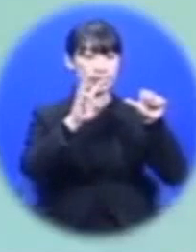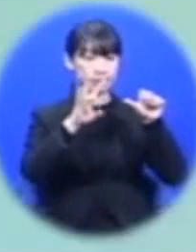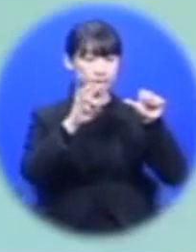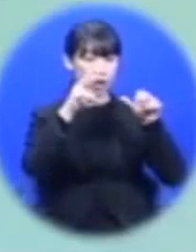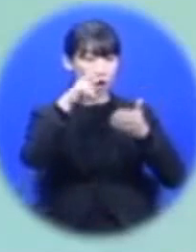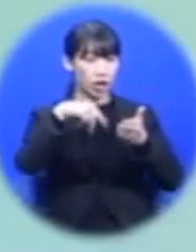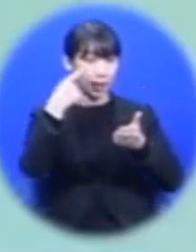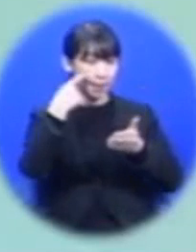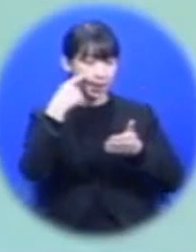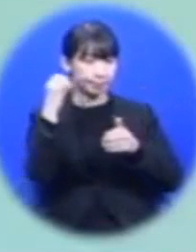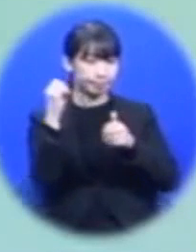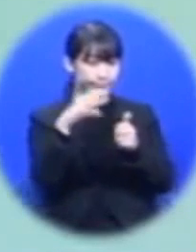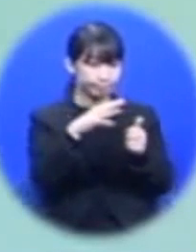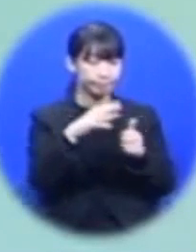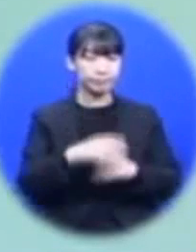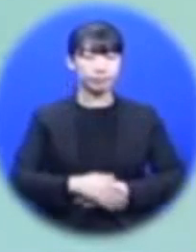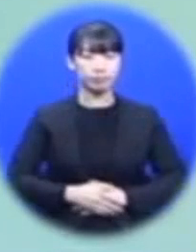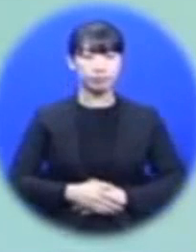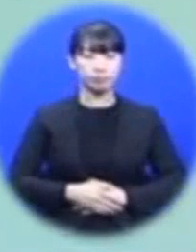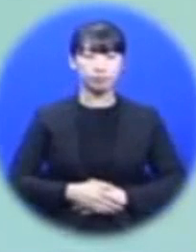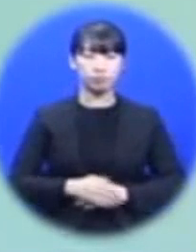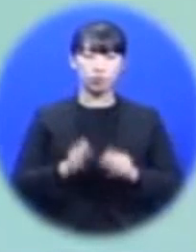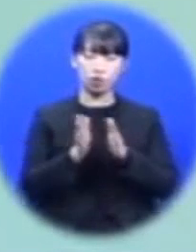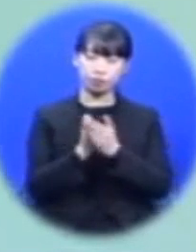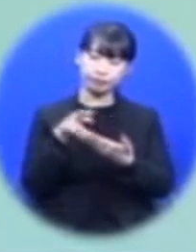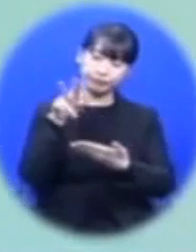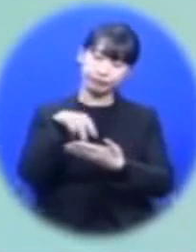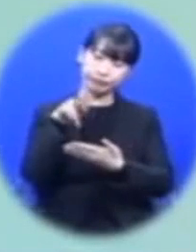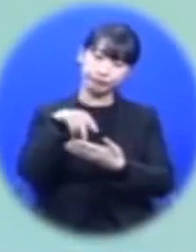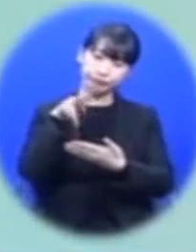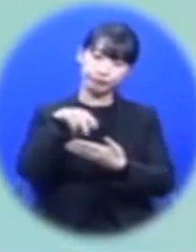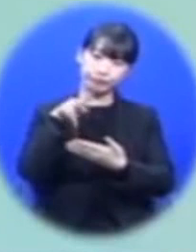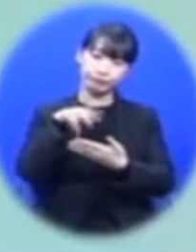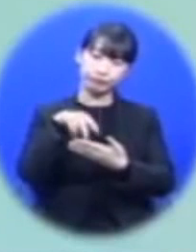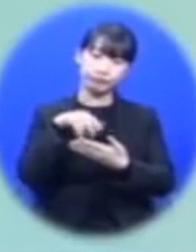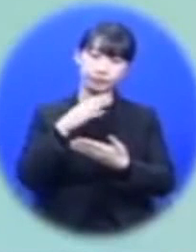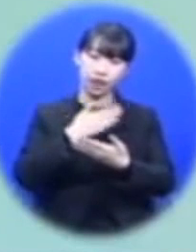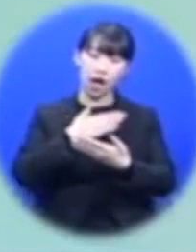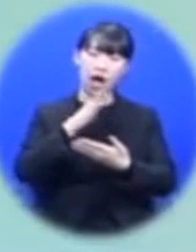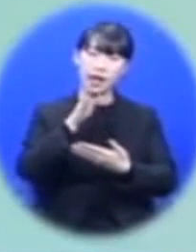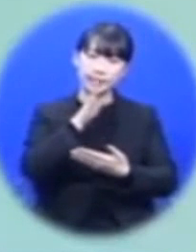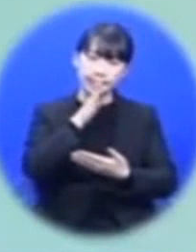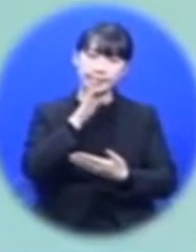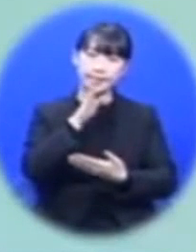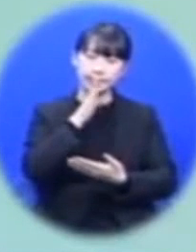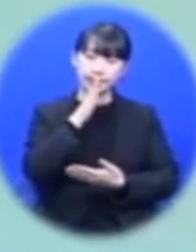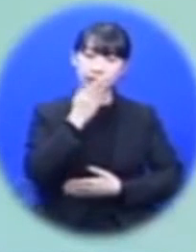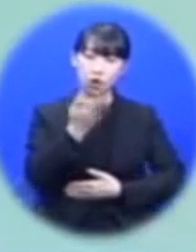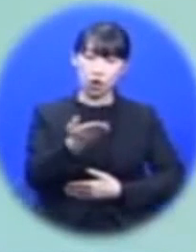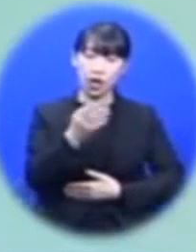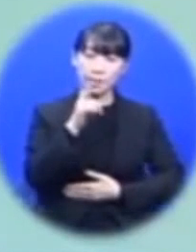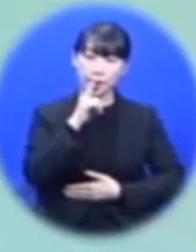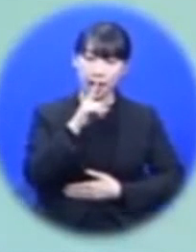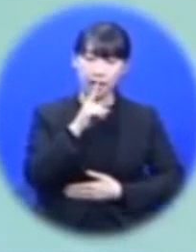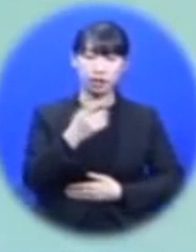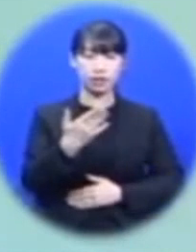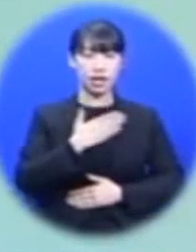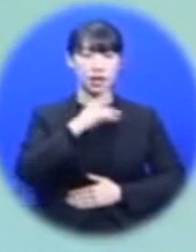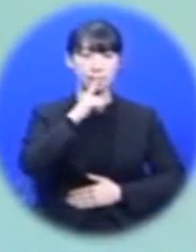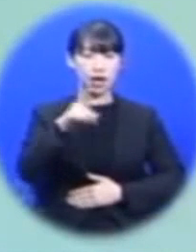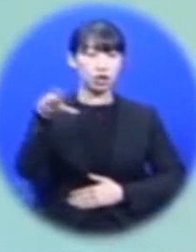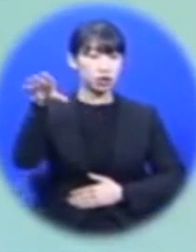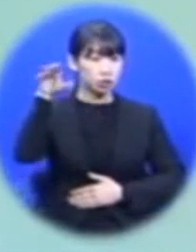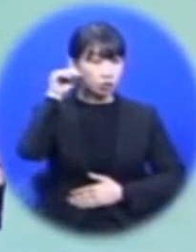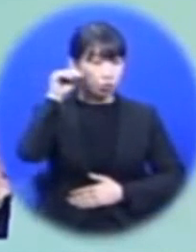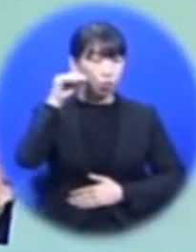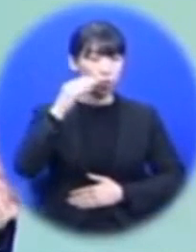그랬습니다 그래서 요한복음 5장 24절을 읽었어요 내가 진실로 진실로 너희에게 이르노니 내 말을 듣고